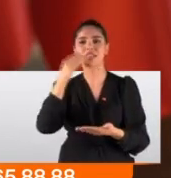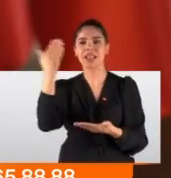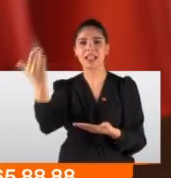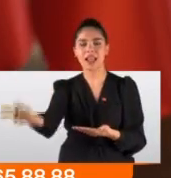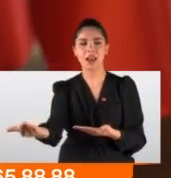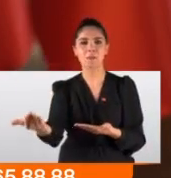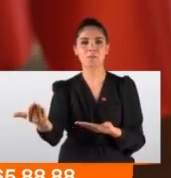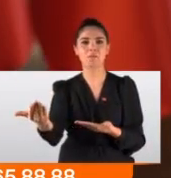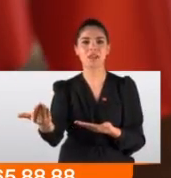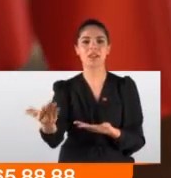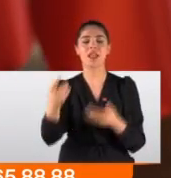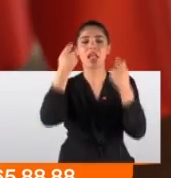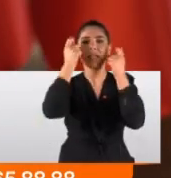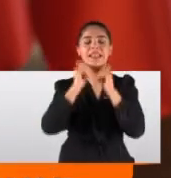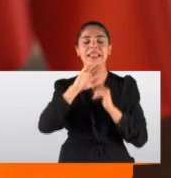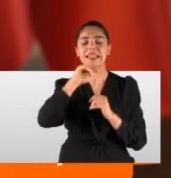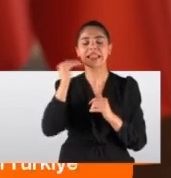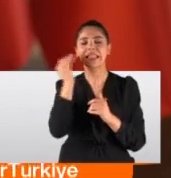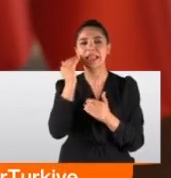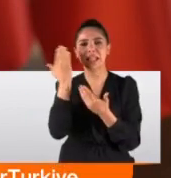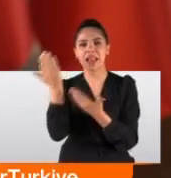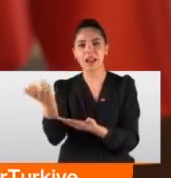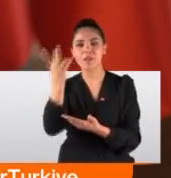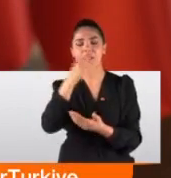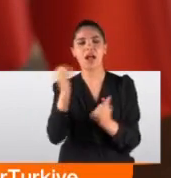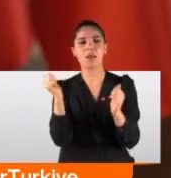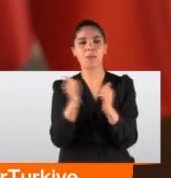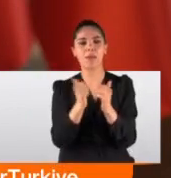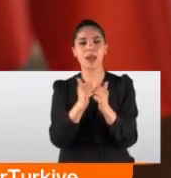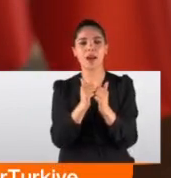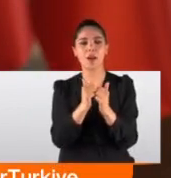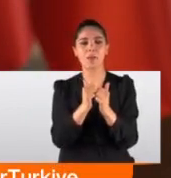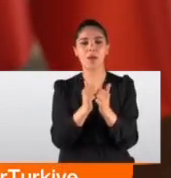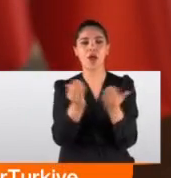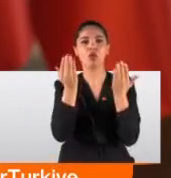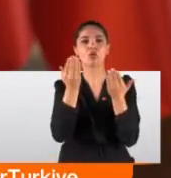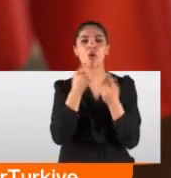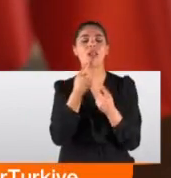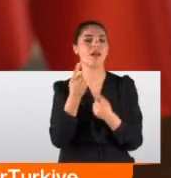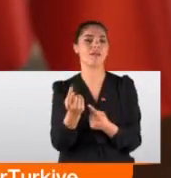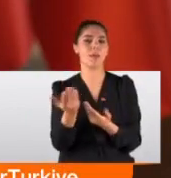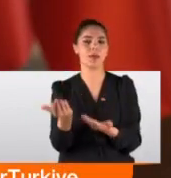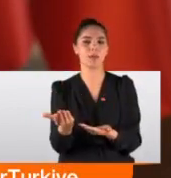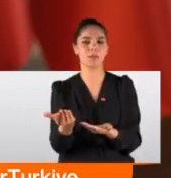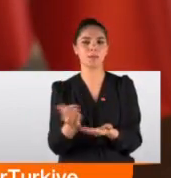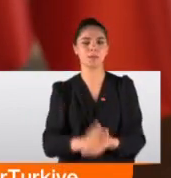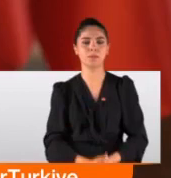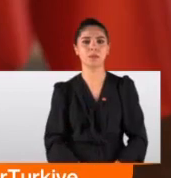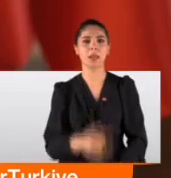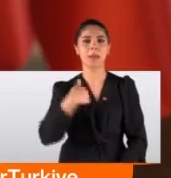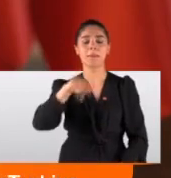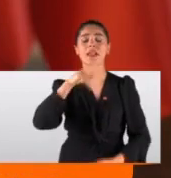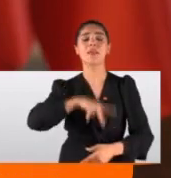dedelerimizin, beyaz tülbentli ninelerimizin gözyaşları içinde ettikleri dualardır.